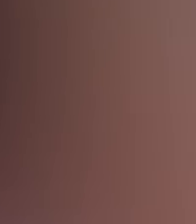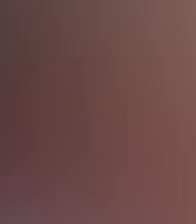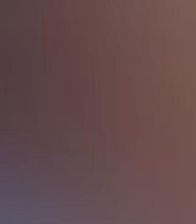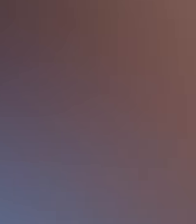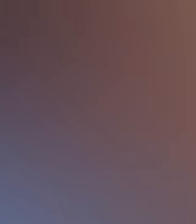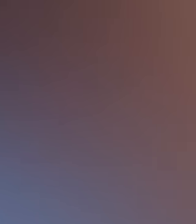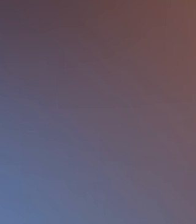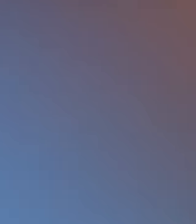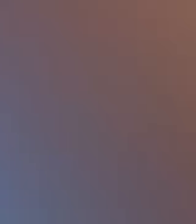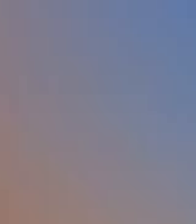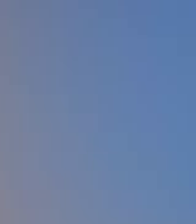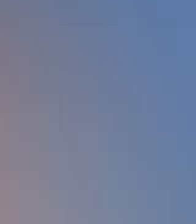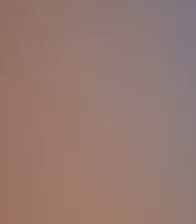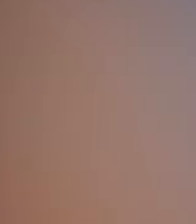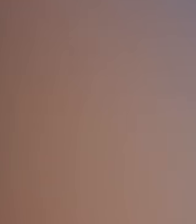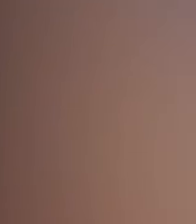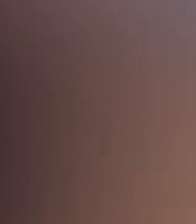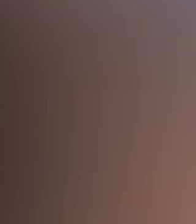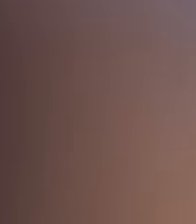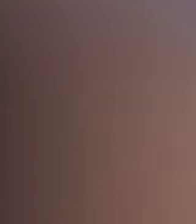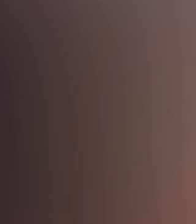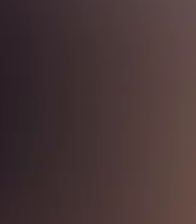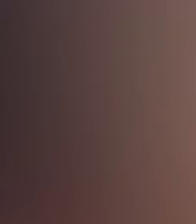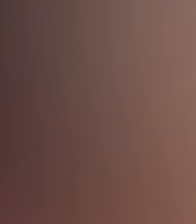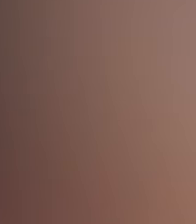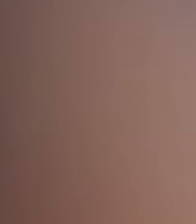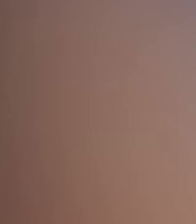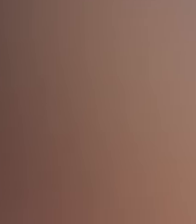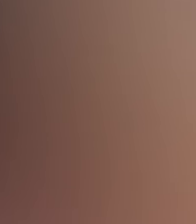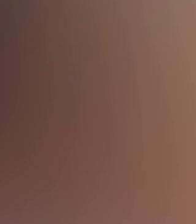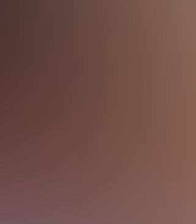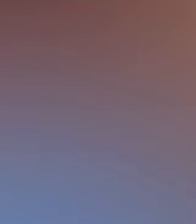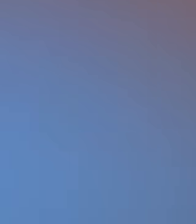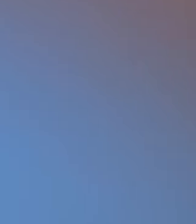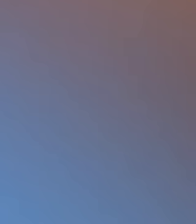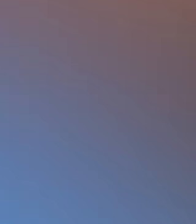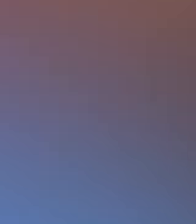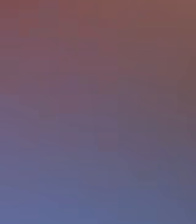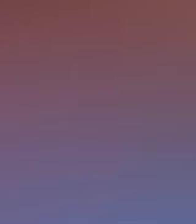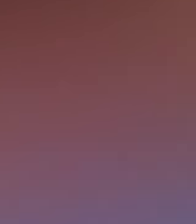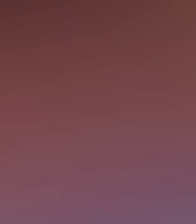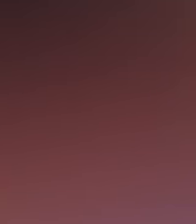państwem i można do Jacka Sobali dzwonić. Zostańcie państwo z telewizją Republika.